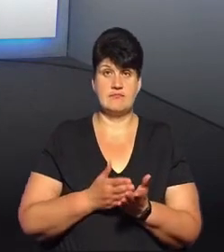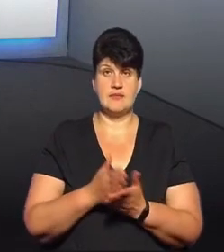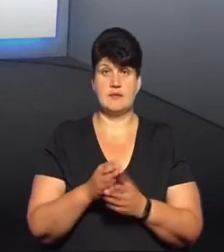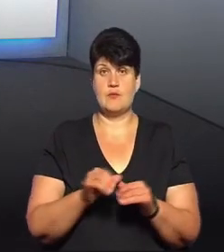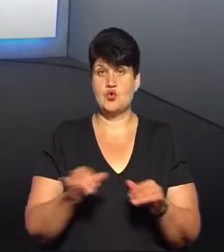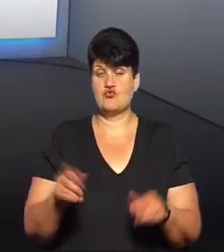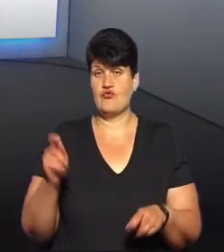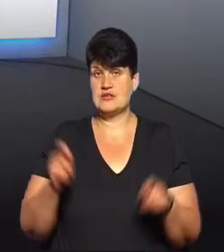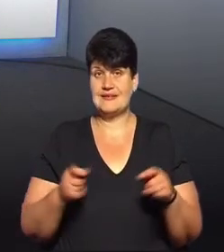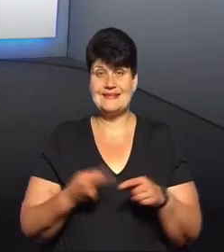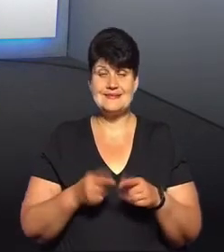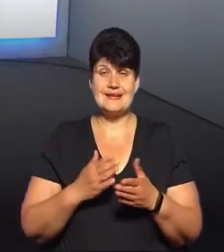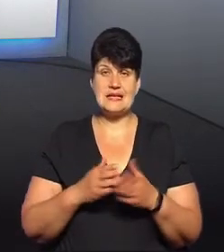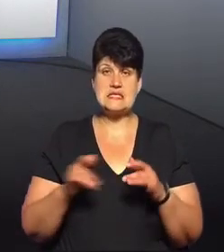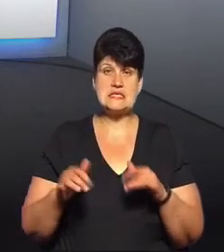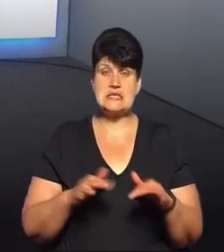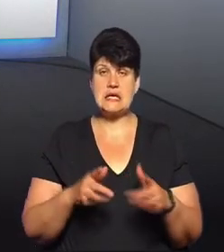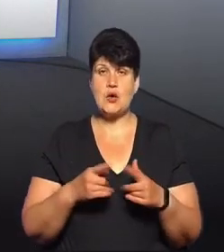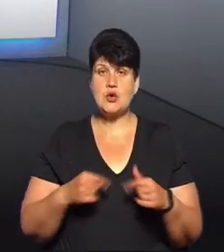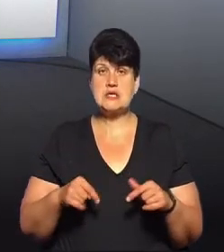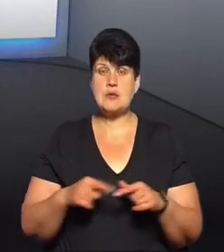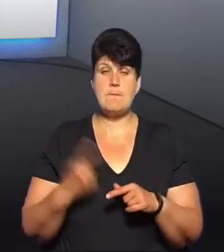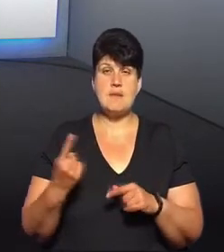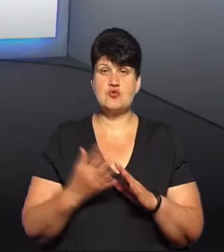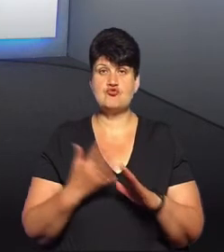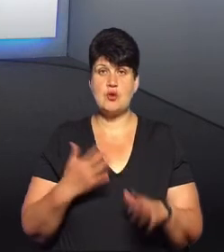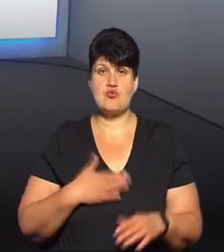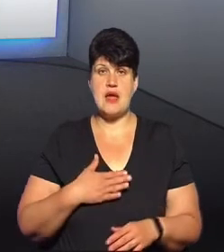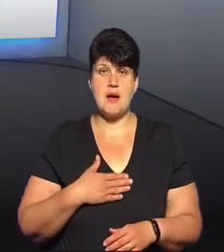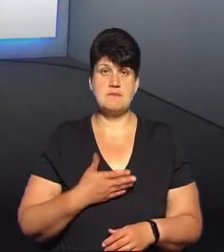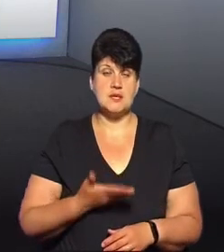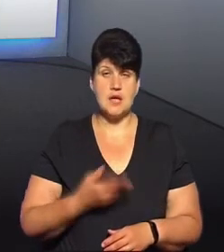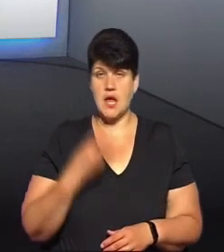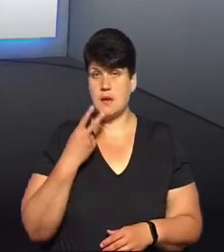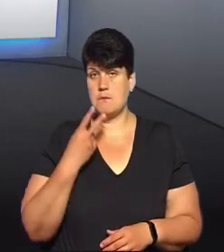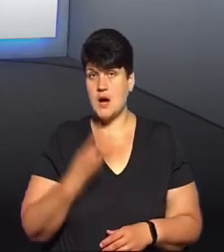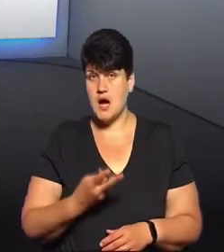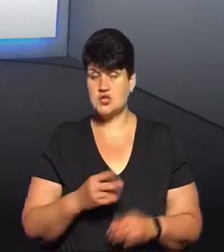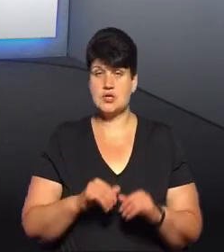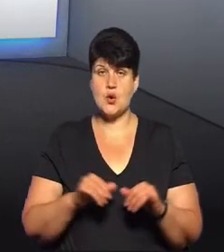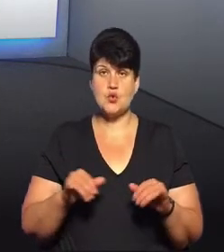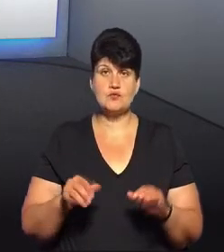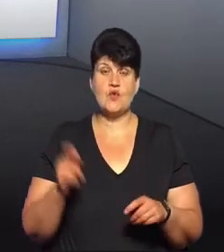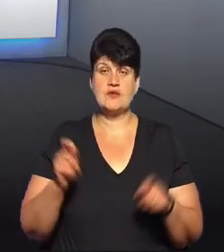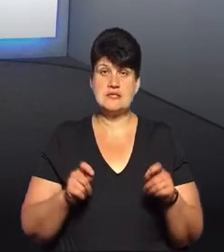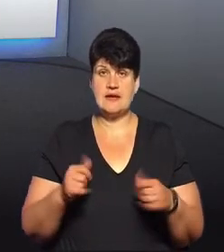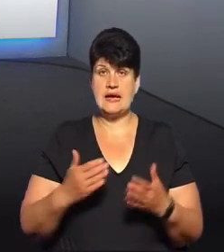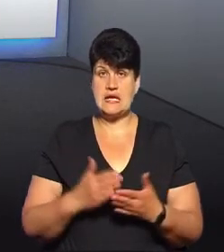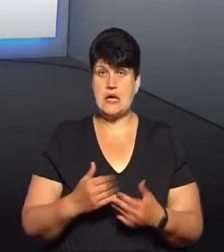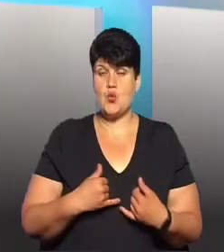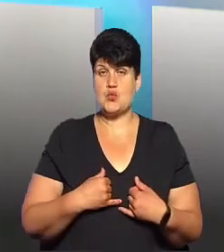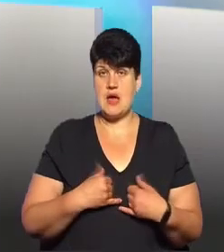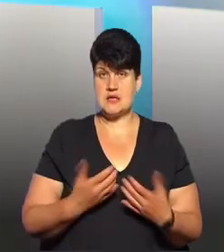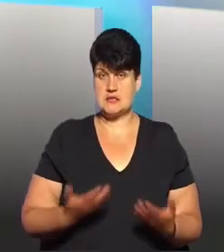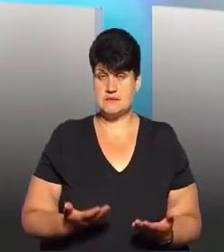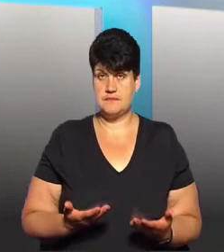є захід, який організовується в першу чергу нами, і бачення розвитку фестивалю, воно є у нас. Ми не